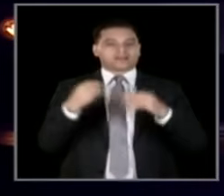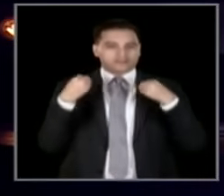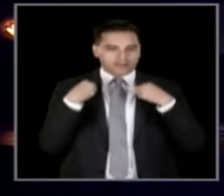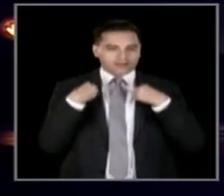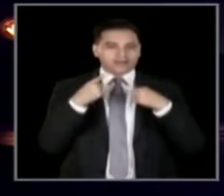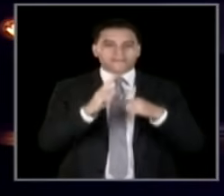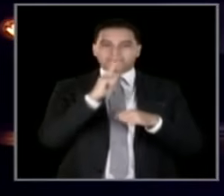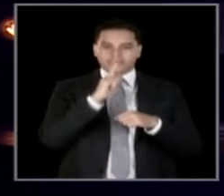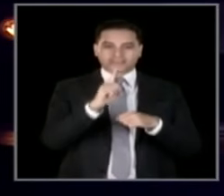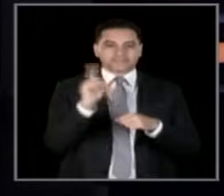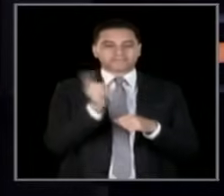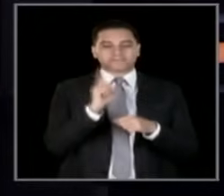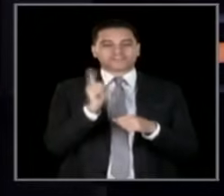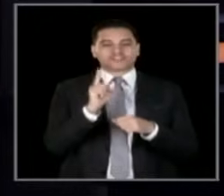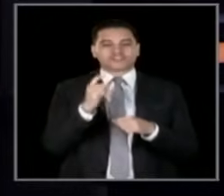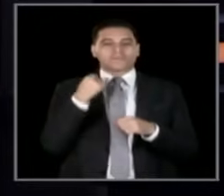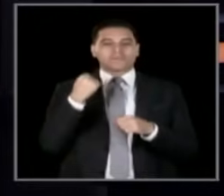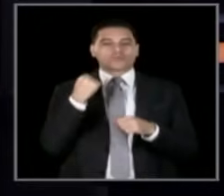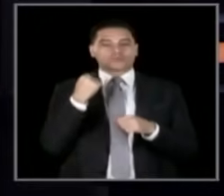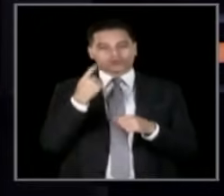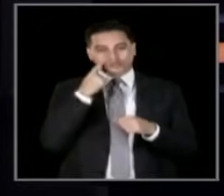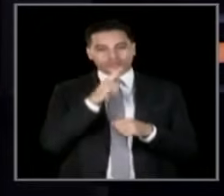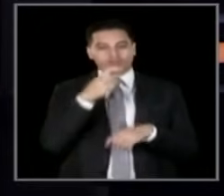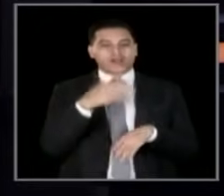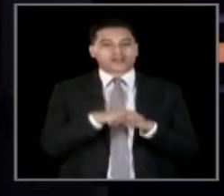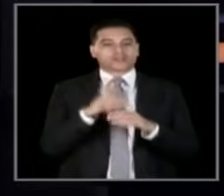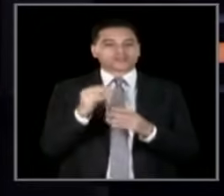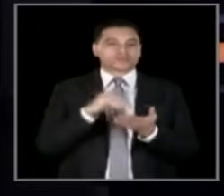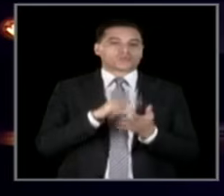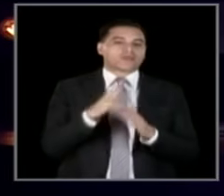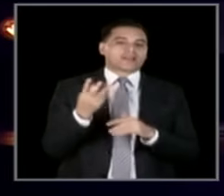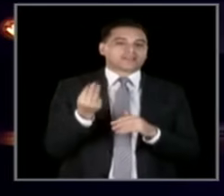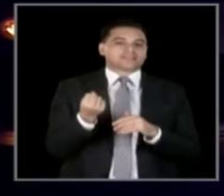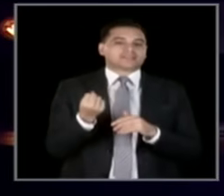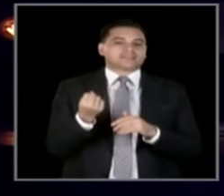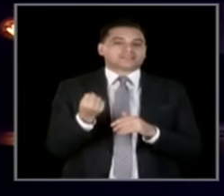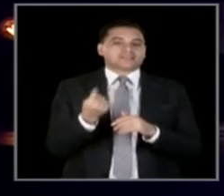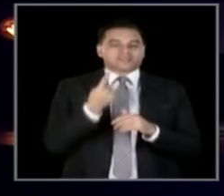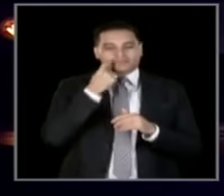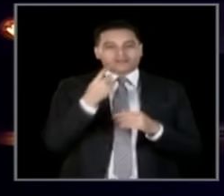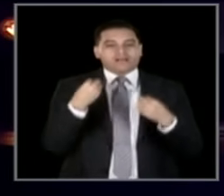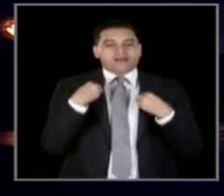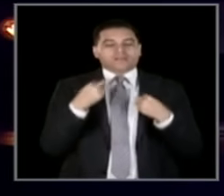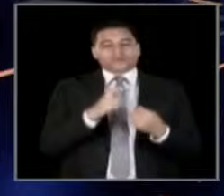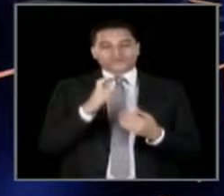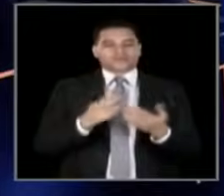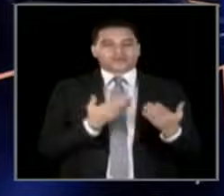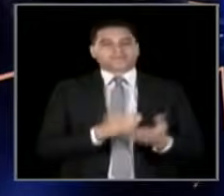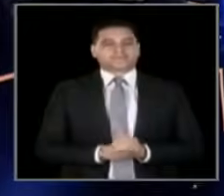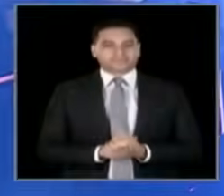ولكن مش أولمبيكس. سؤال ب20 نقطة ولا ب30 نقطة؟ 20. رياضة، والسؤال